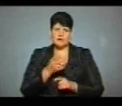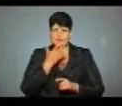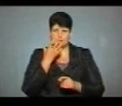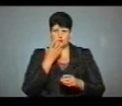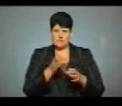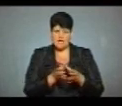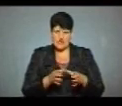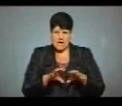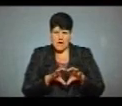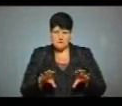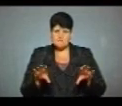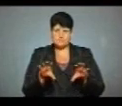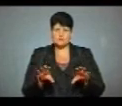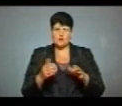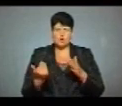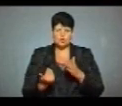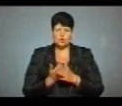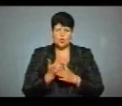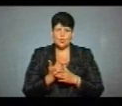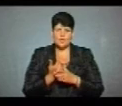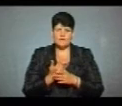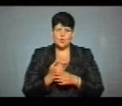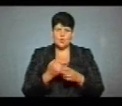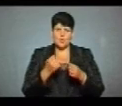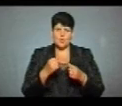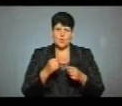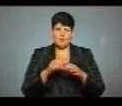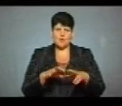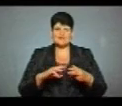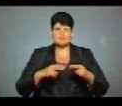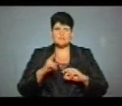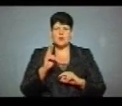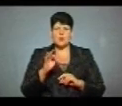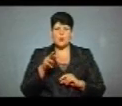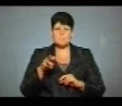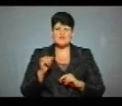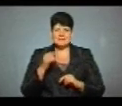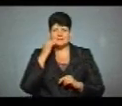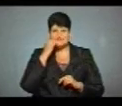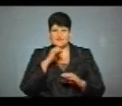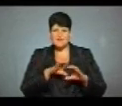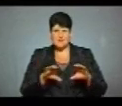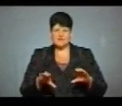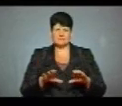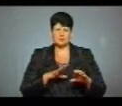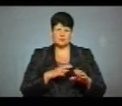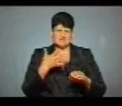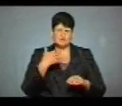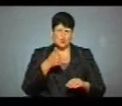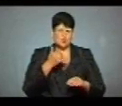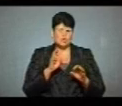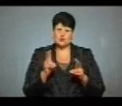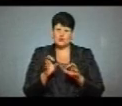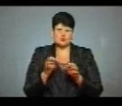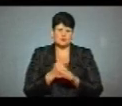камер, робляться нові нерухомі упори, заміна компенсаторів, бо стара траса відстояла вже 50 років, ніхто нічого зовсім